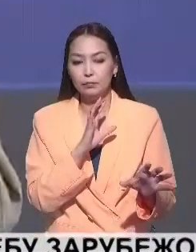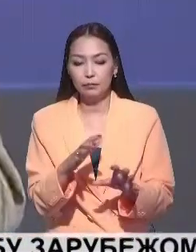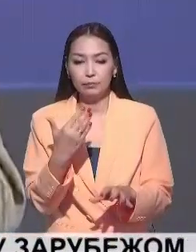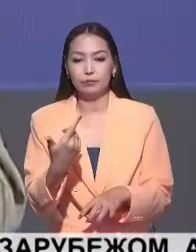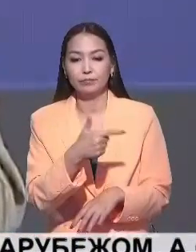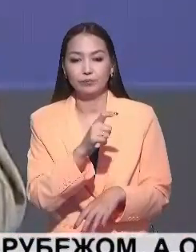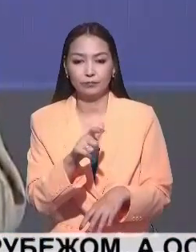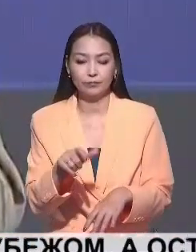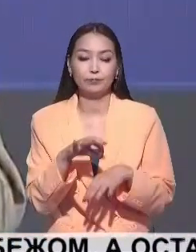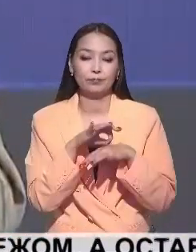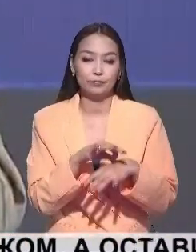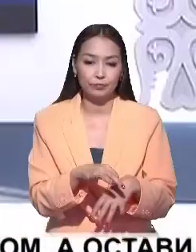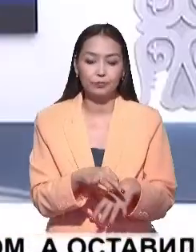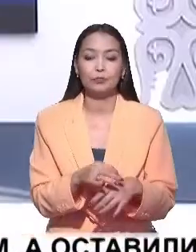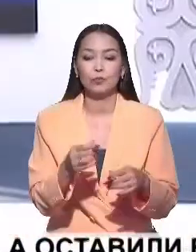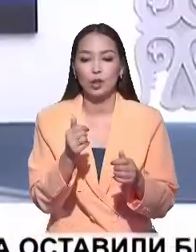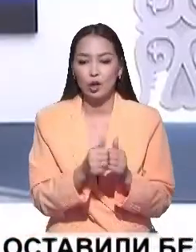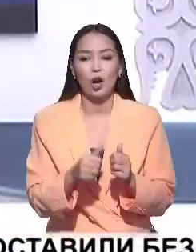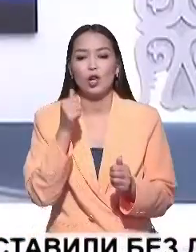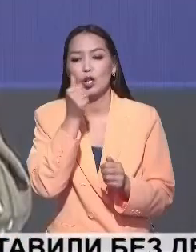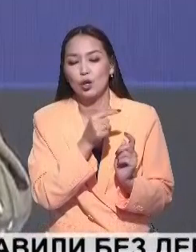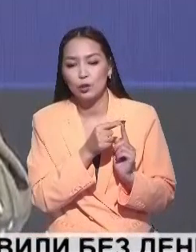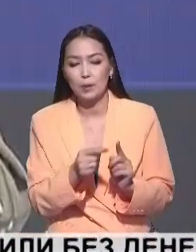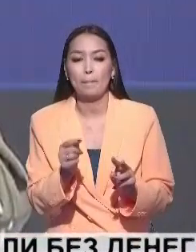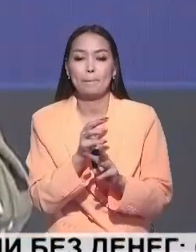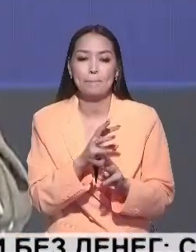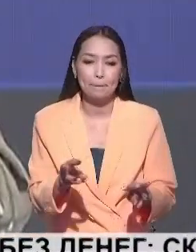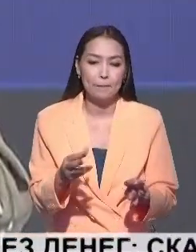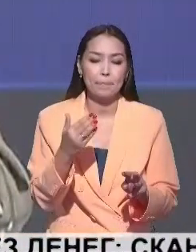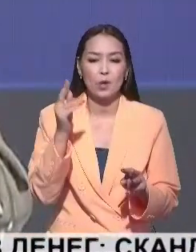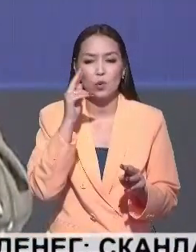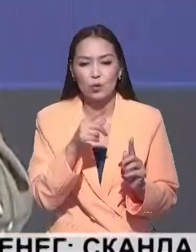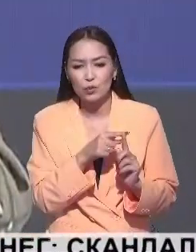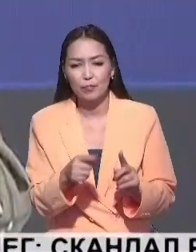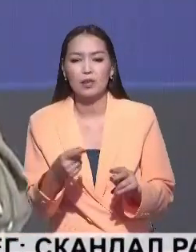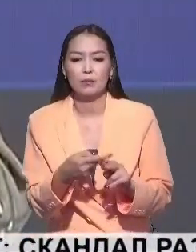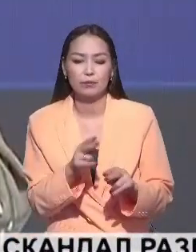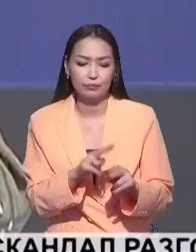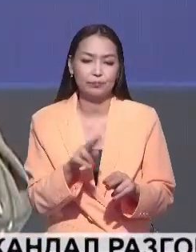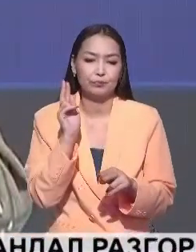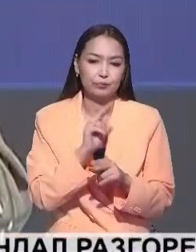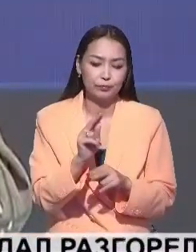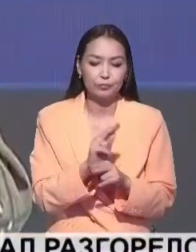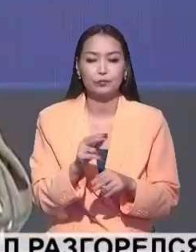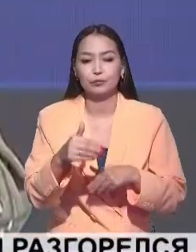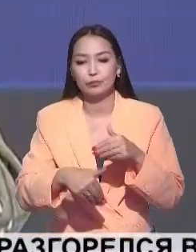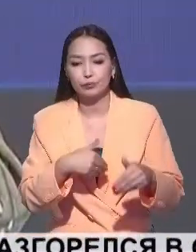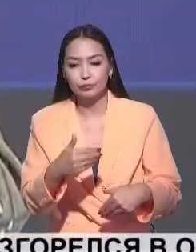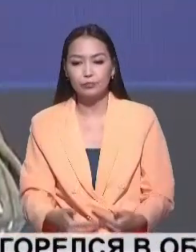граждан, проводится круглый год. Вместе с тем, в учебный период 3400 детей обучены навыкам плавания.